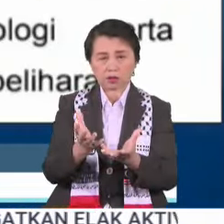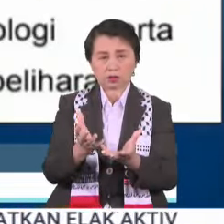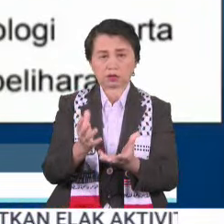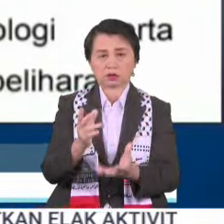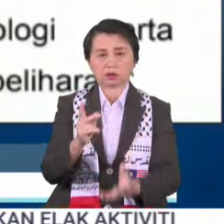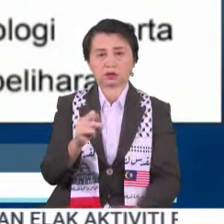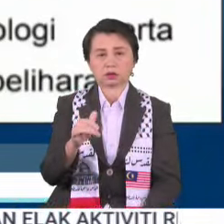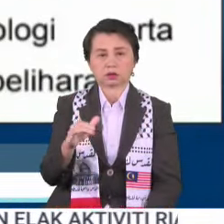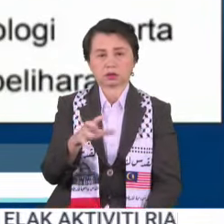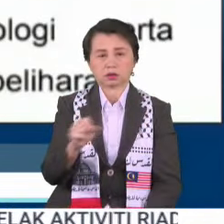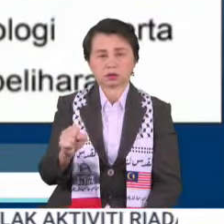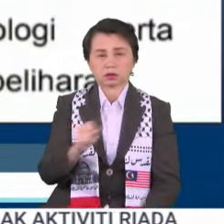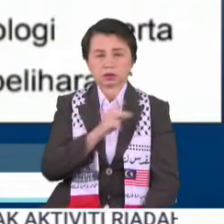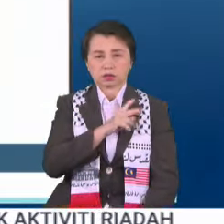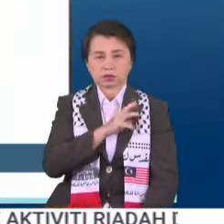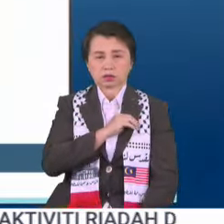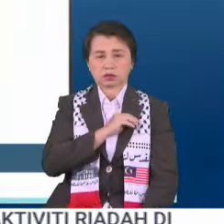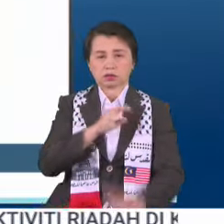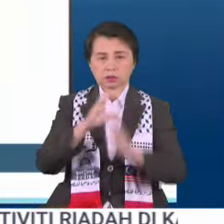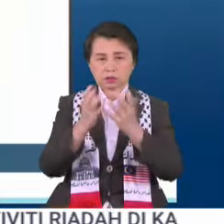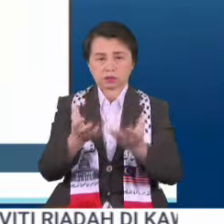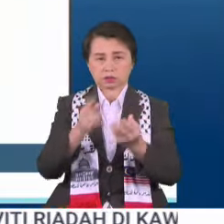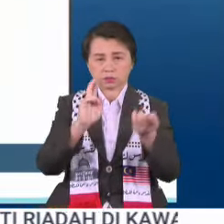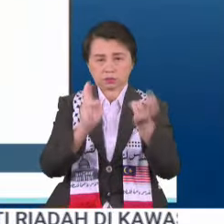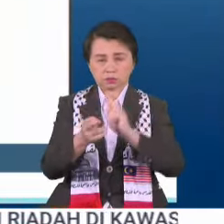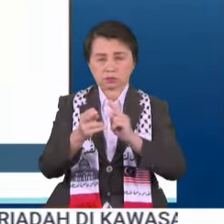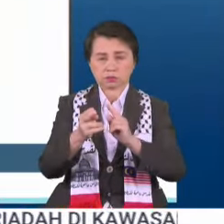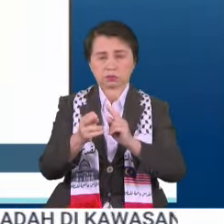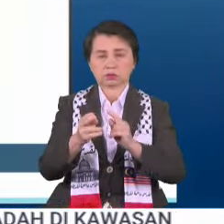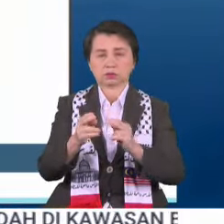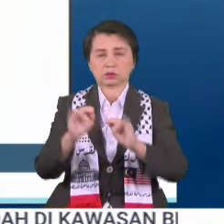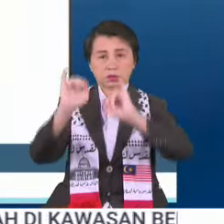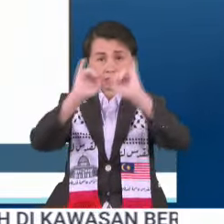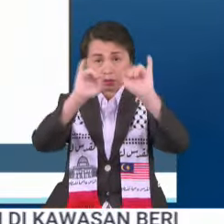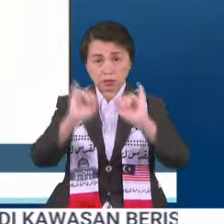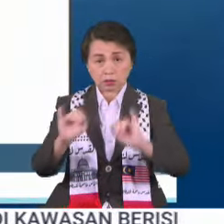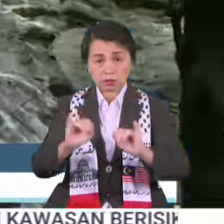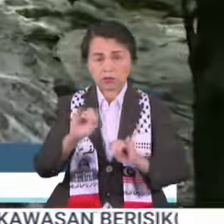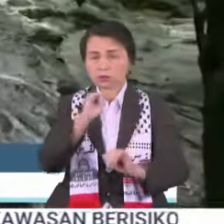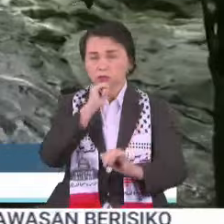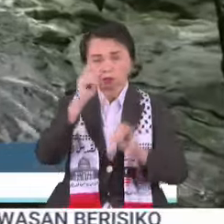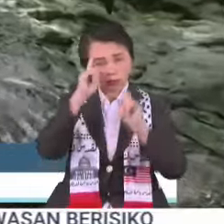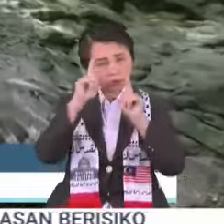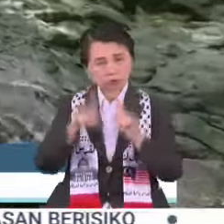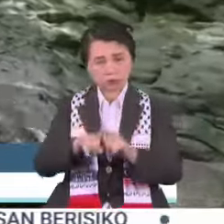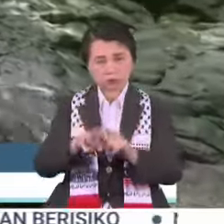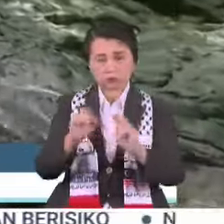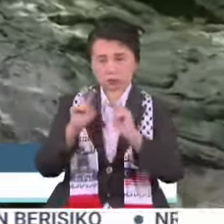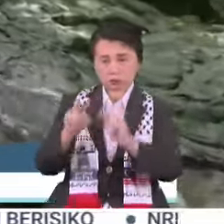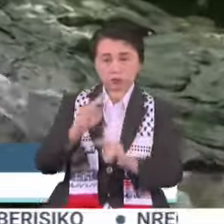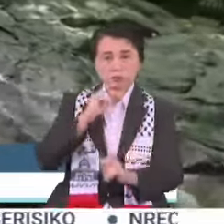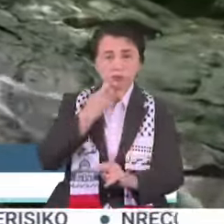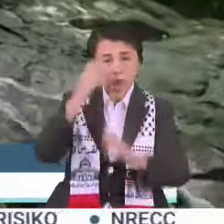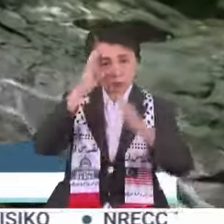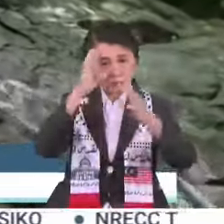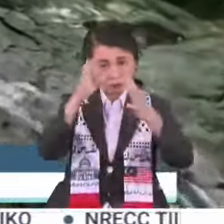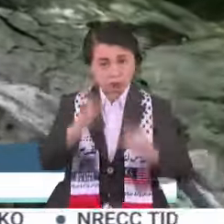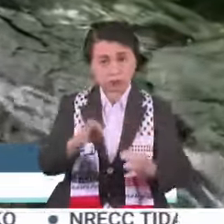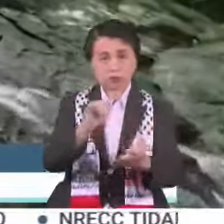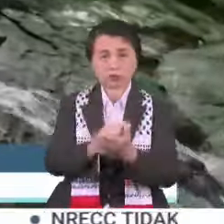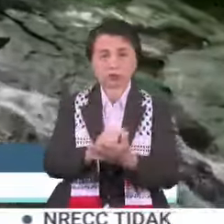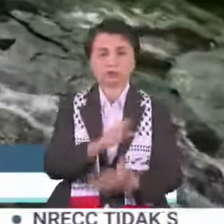KESAS, Kementerian Sumber Asli, Alam Sekitar dan Perubahan Iklim secara dasarnya tidak bersetuju dan memandang serius keputusan